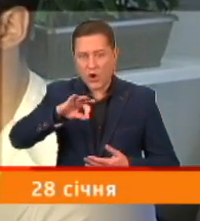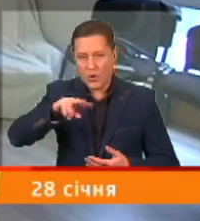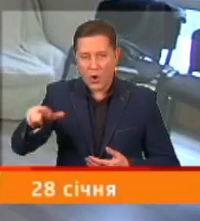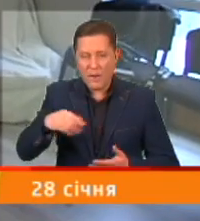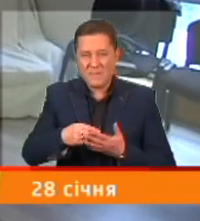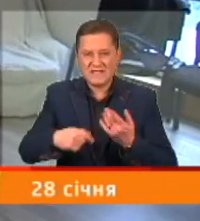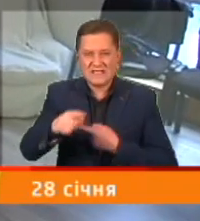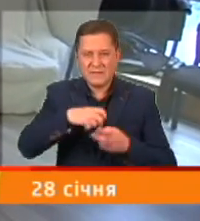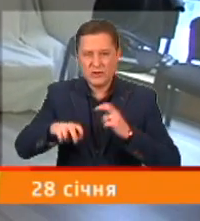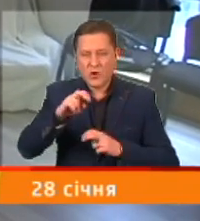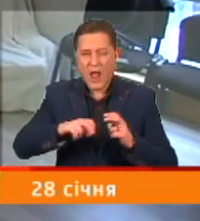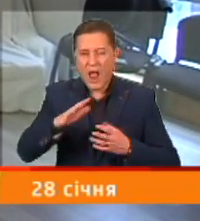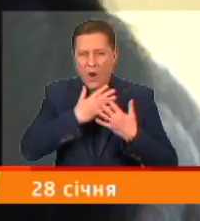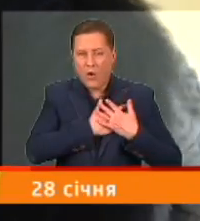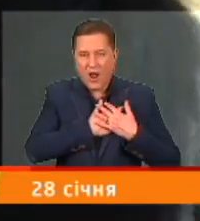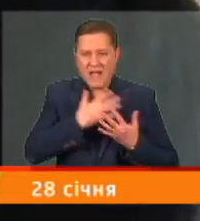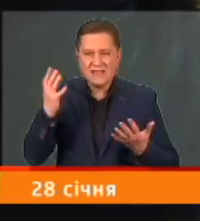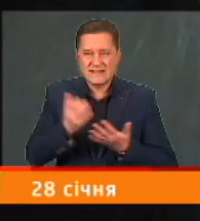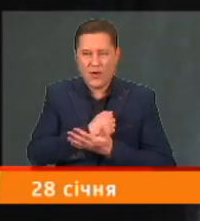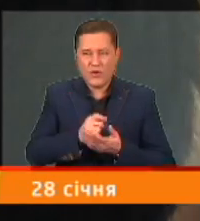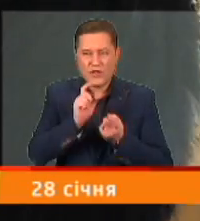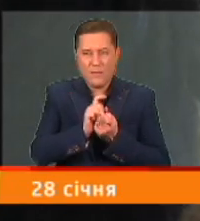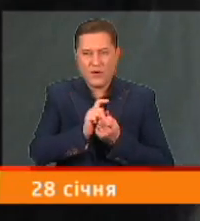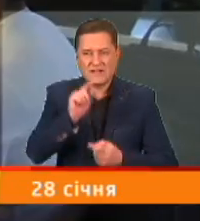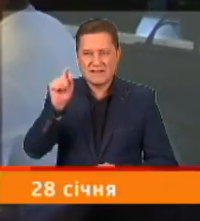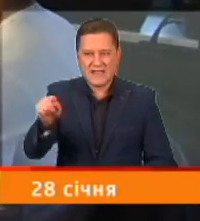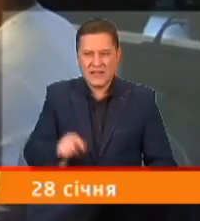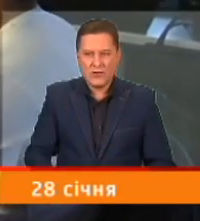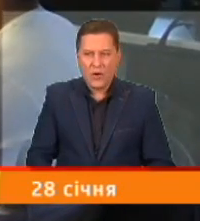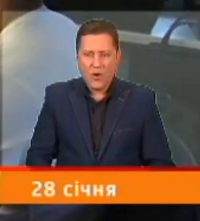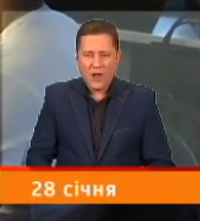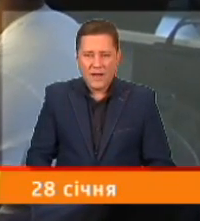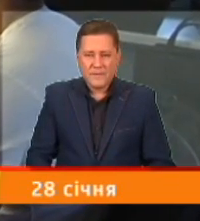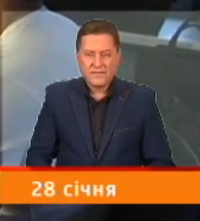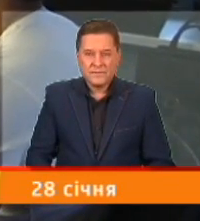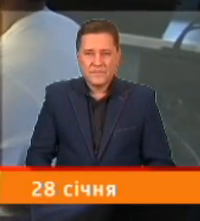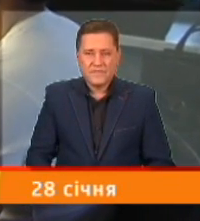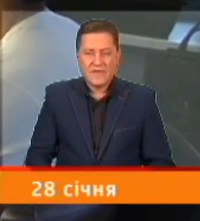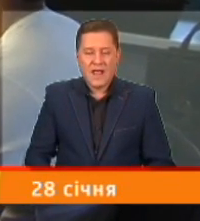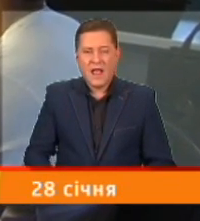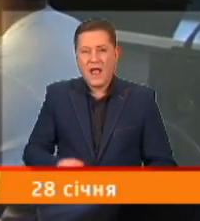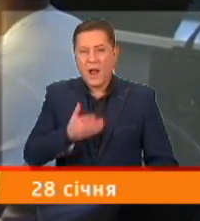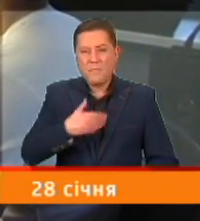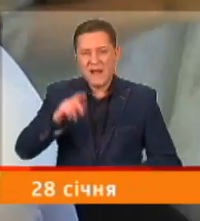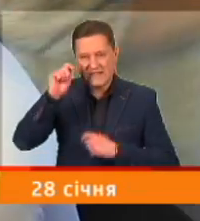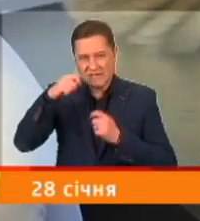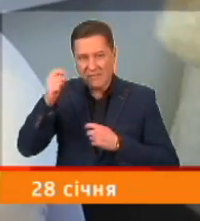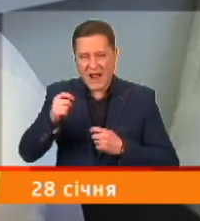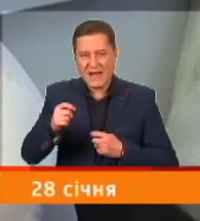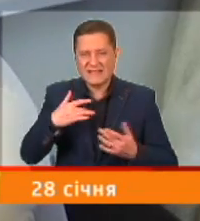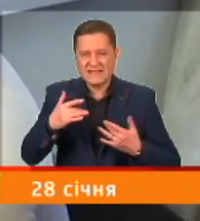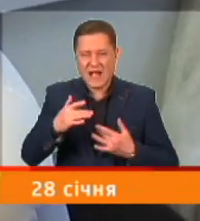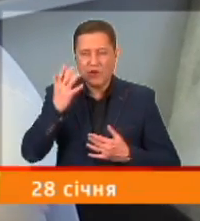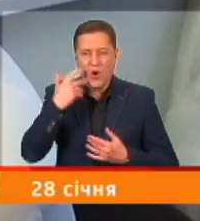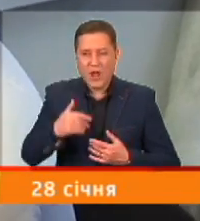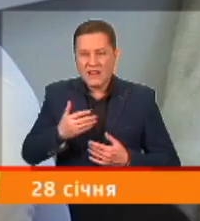Він шукає кохання, знаходить і бореться за нього. Ми це робили на якомусь дикому такому надриві. Тому ми знімали сцену, коли,